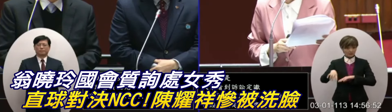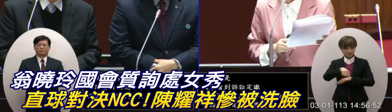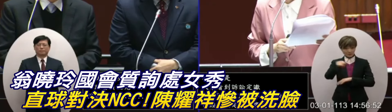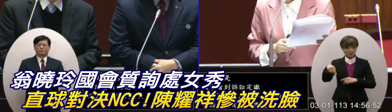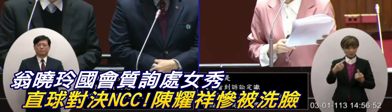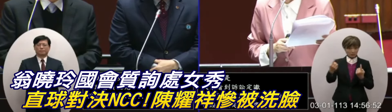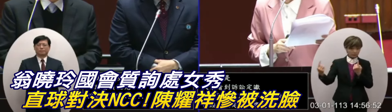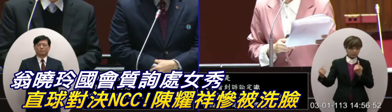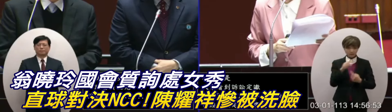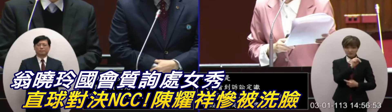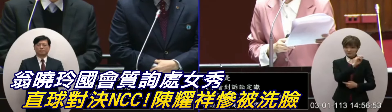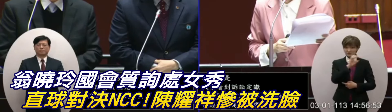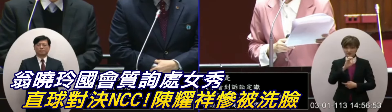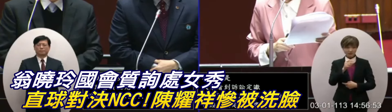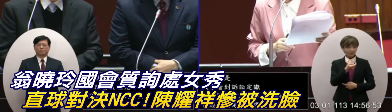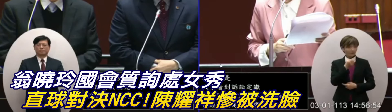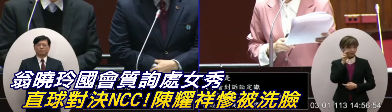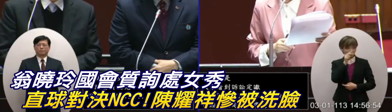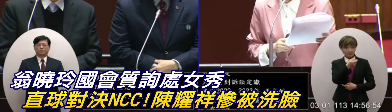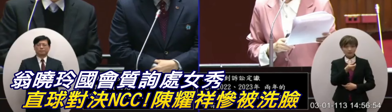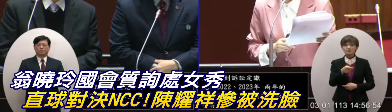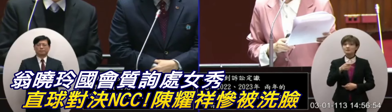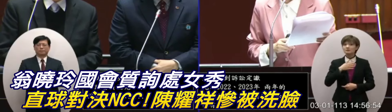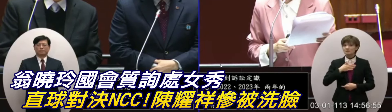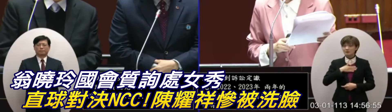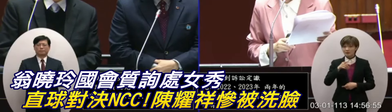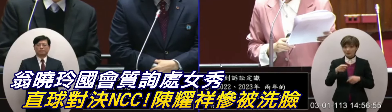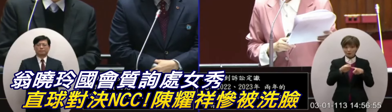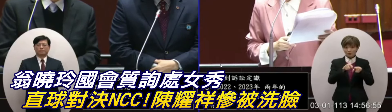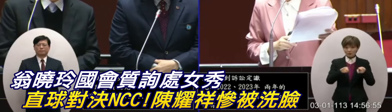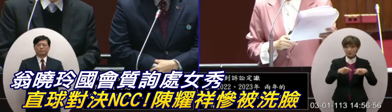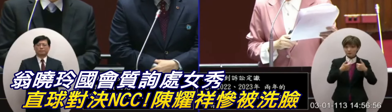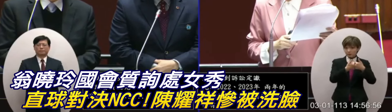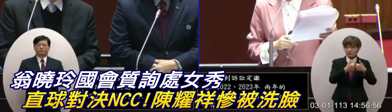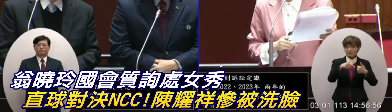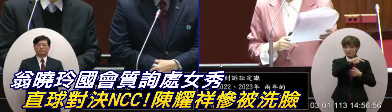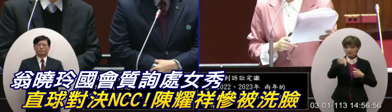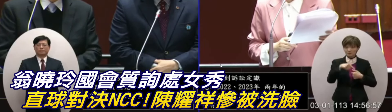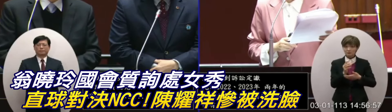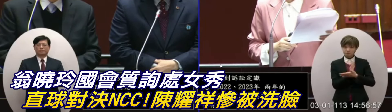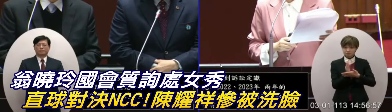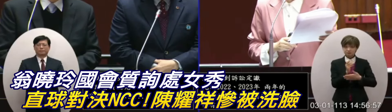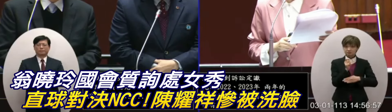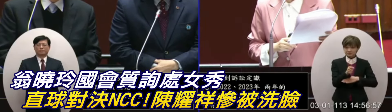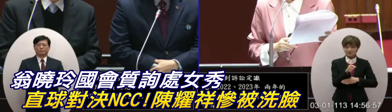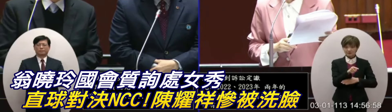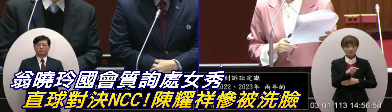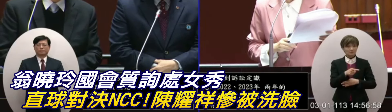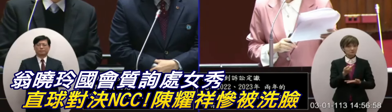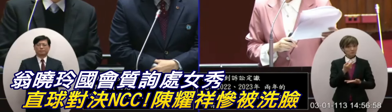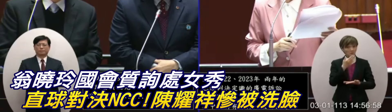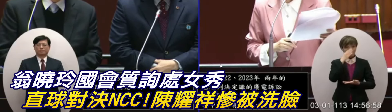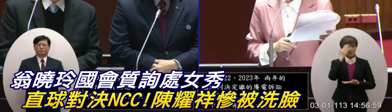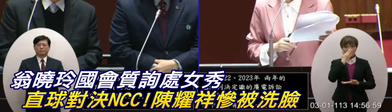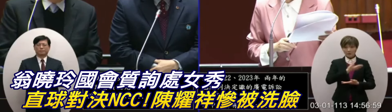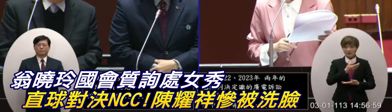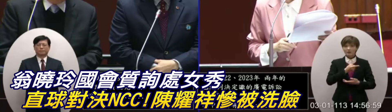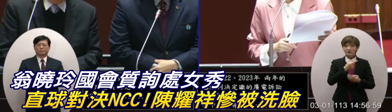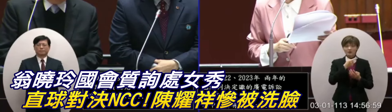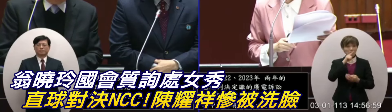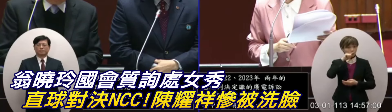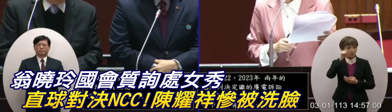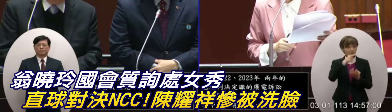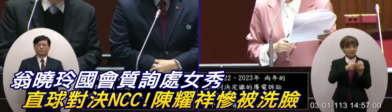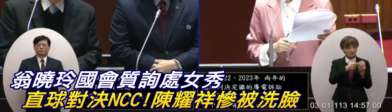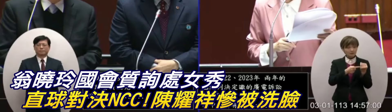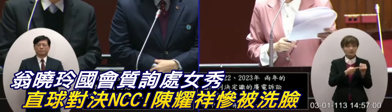的，大家可以去看一看公评会，公评会所做的这个处分，它的不服率，它的这个诉讼率，它的